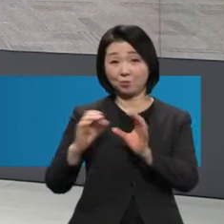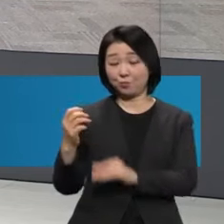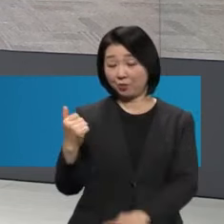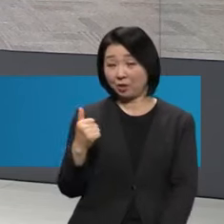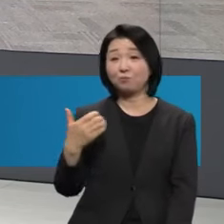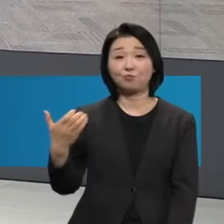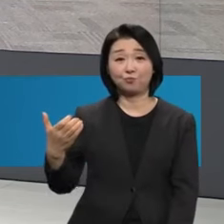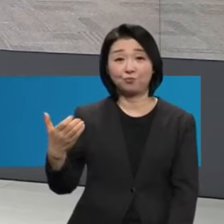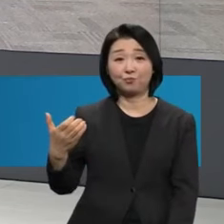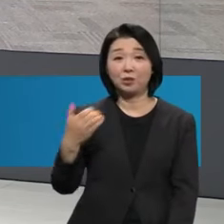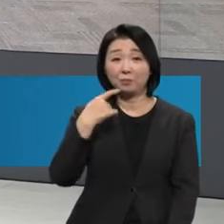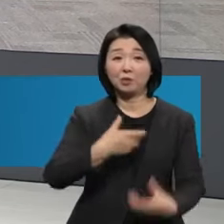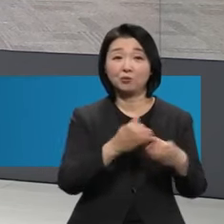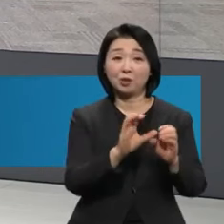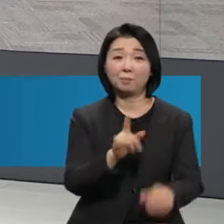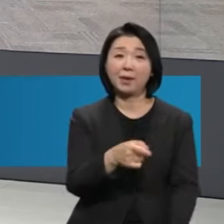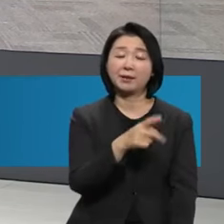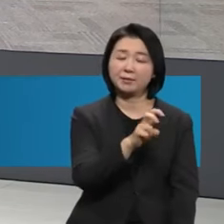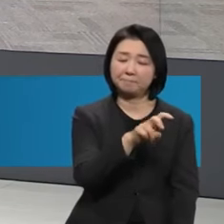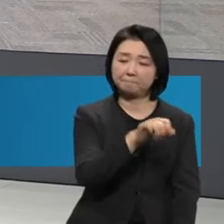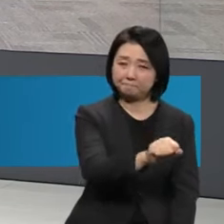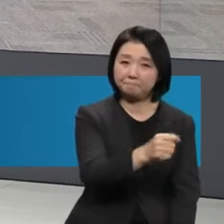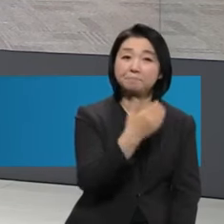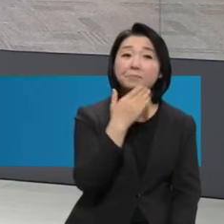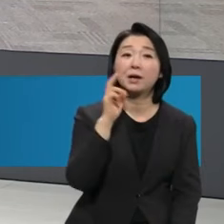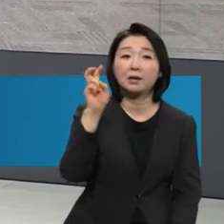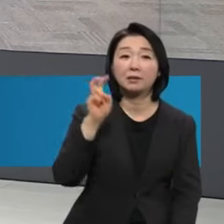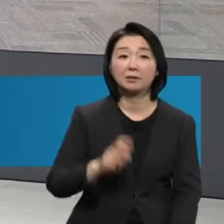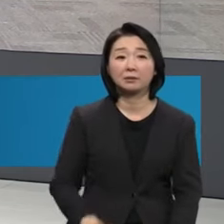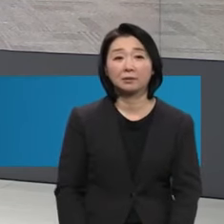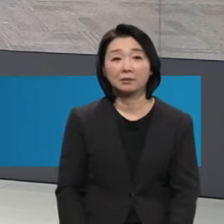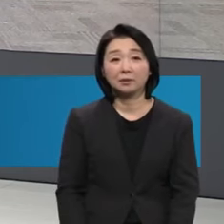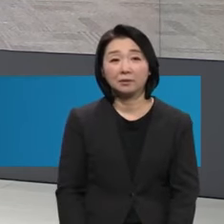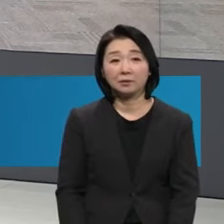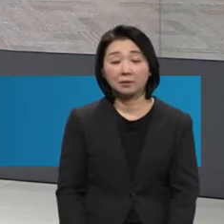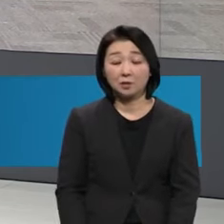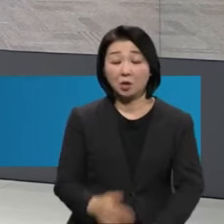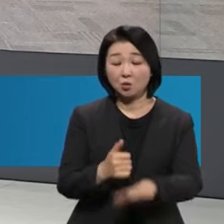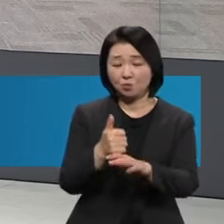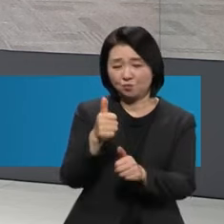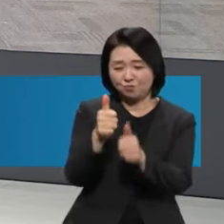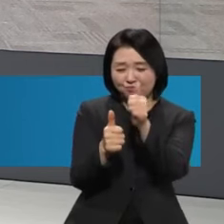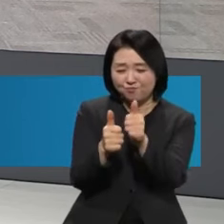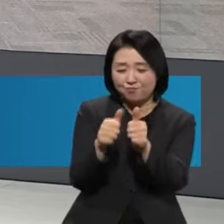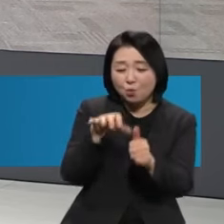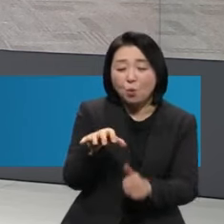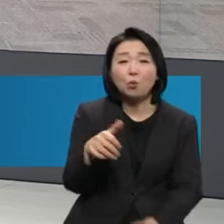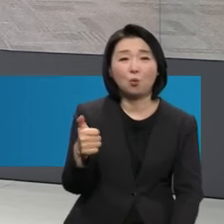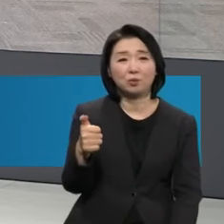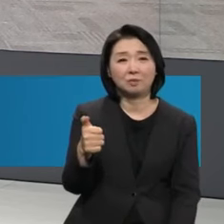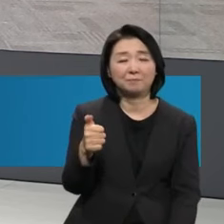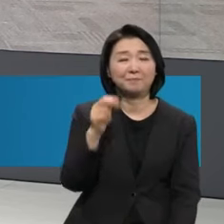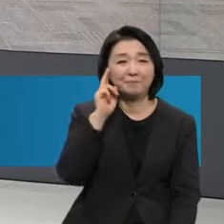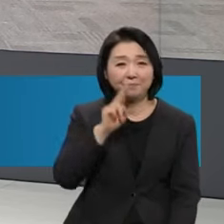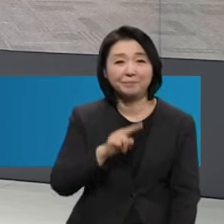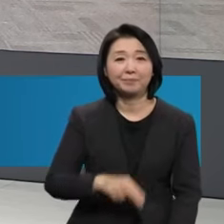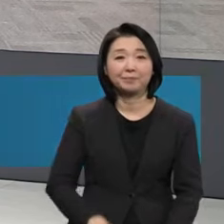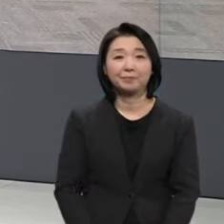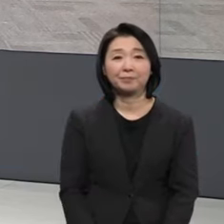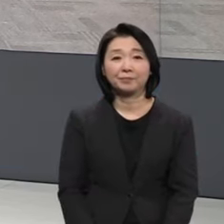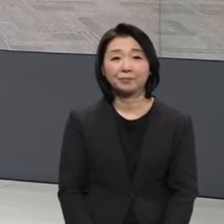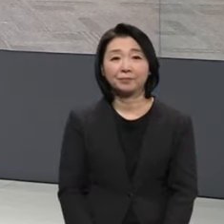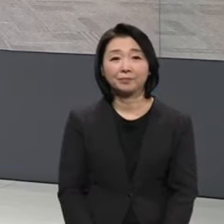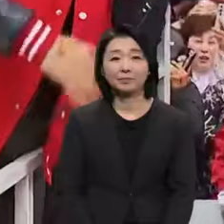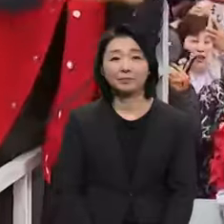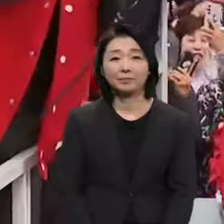국민의힘은 90석, 민주당은 110석 정도를 우세한 걸로 보고 쉰 곳 안팎은 경합지로 보고 있습니다. 박유미 기자입니다.